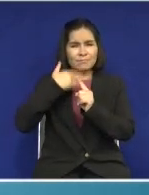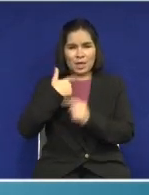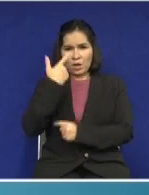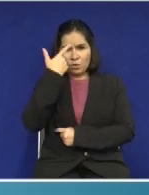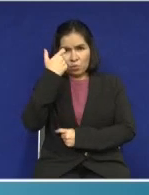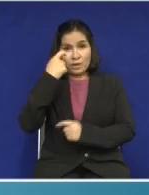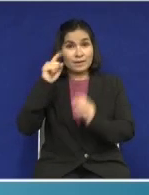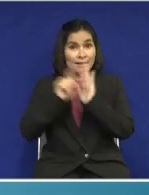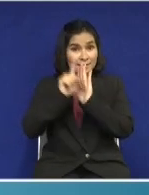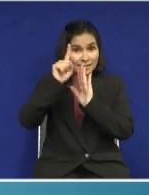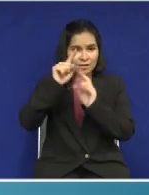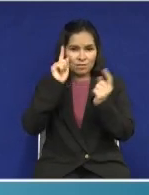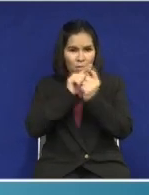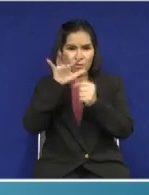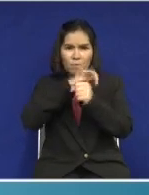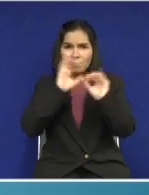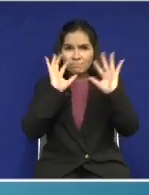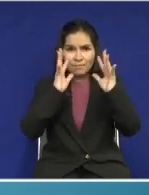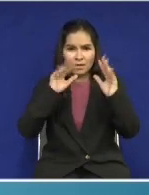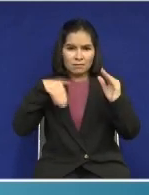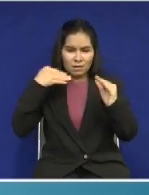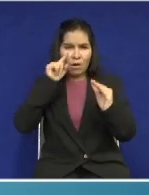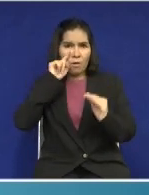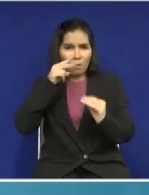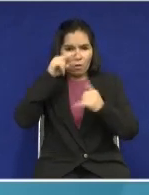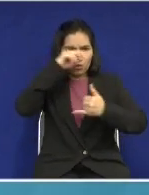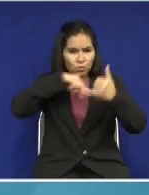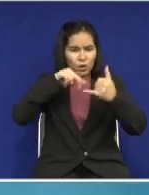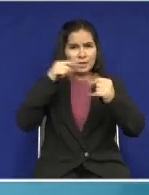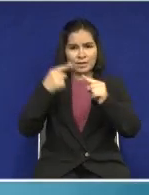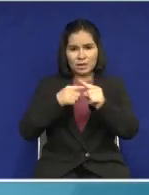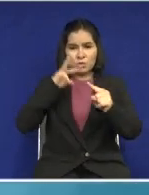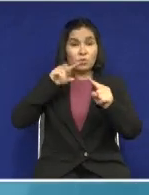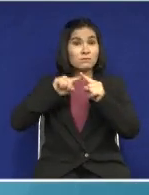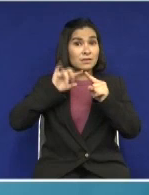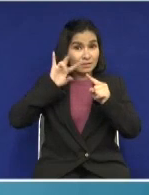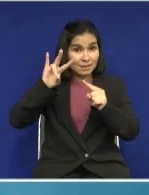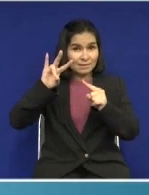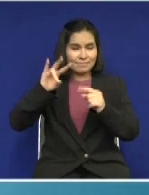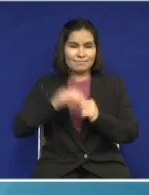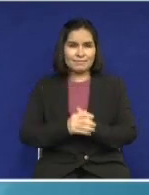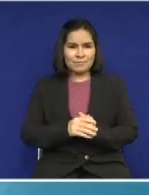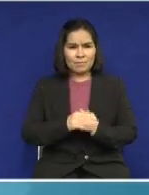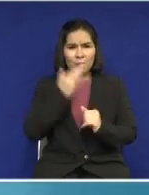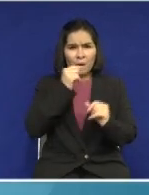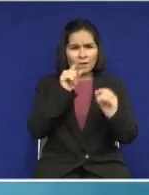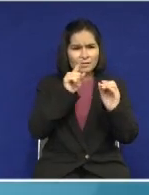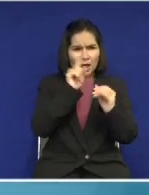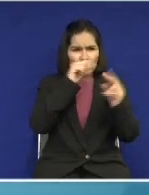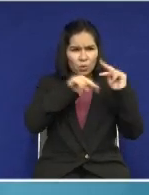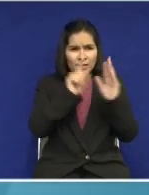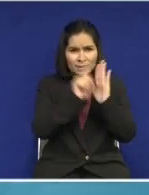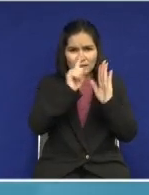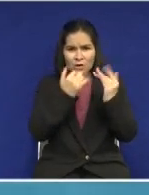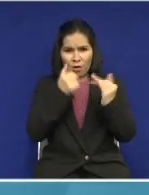ค่ะไม่พบเชื้อแล้วก็ตรวจครั้งที่2นะคะในวันที่7มิถุนายนก็คือ14วันหลังจากที่มีการตรวจครั้ง